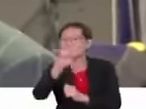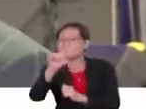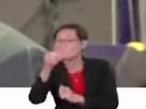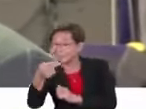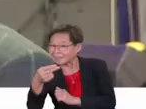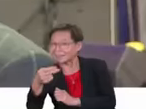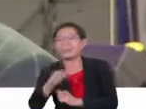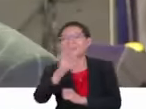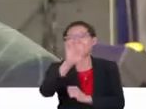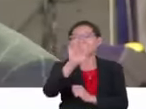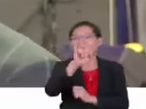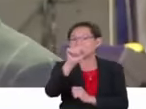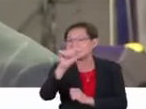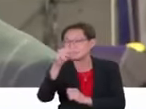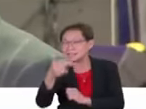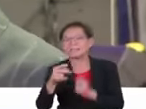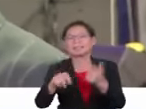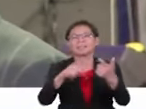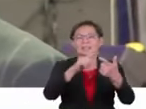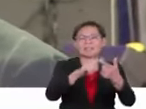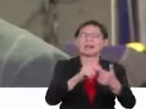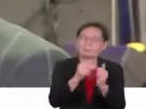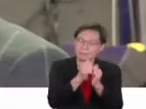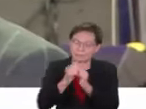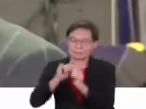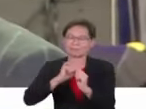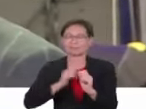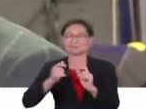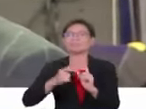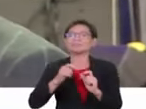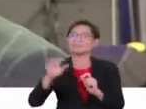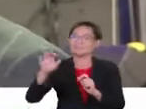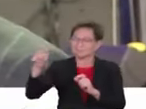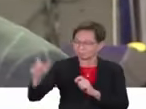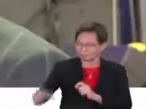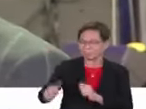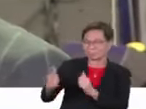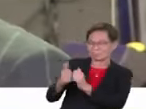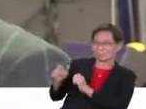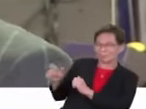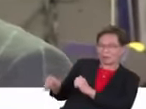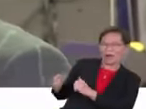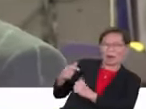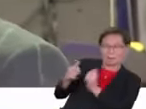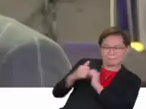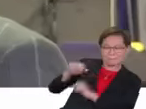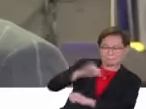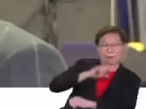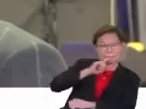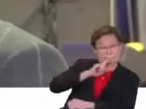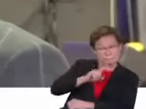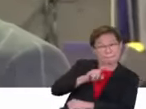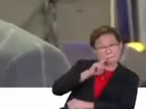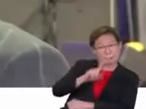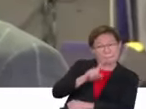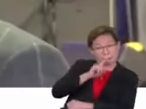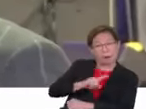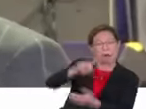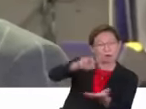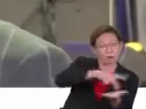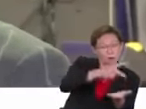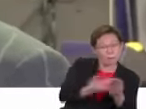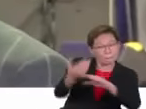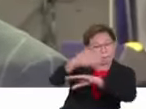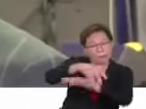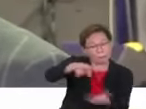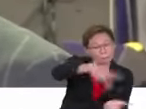Frizi. Fiza Frizi pun akan bersama dengan saya. Jadi yang pastinya konsert